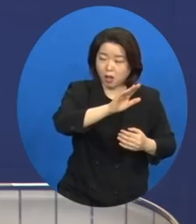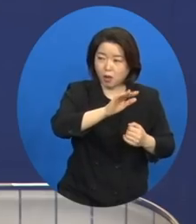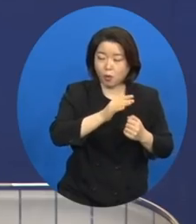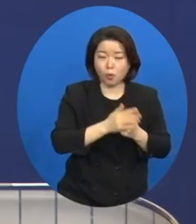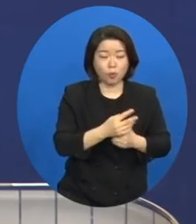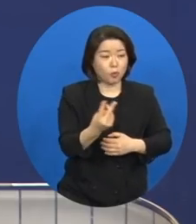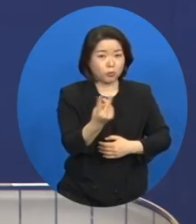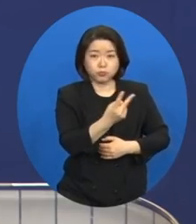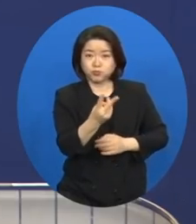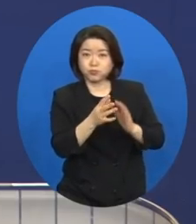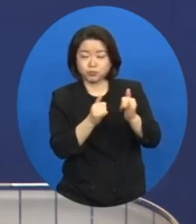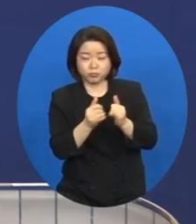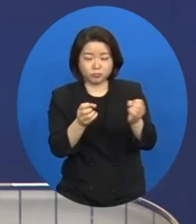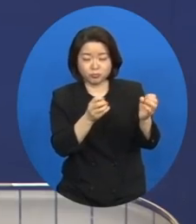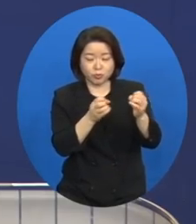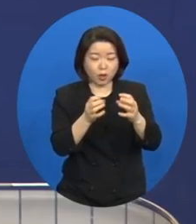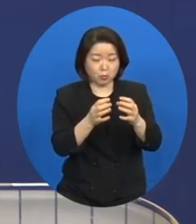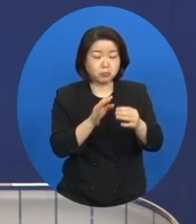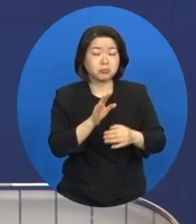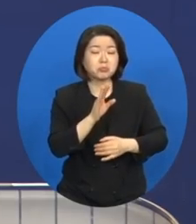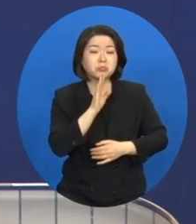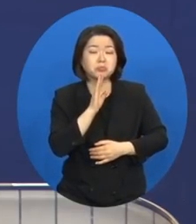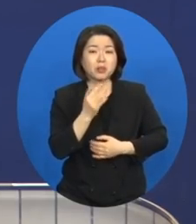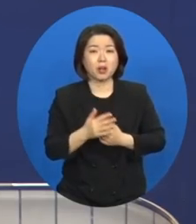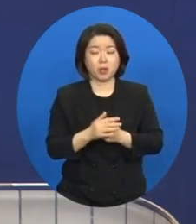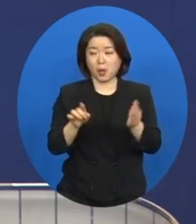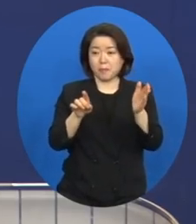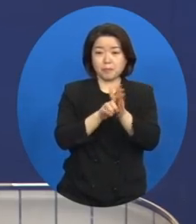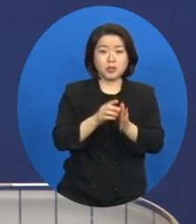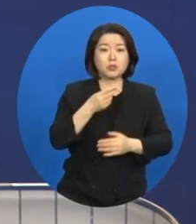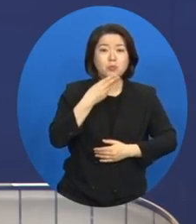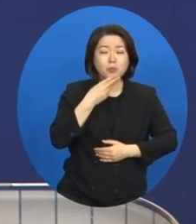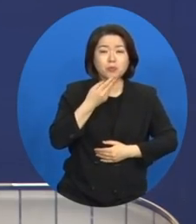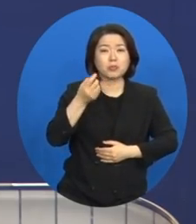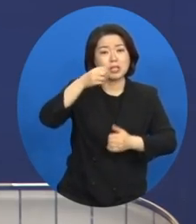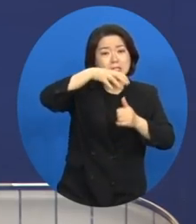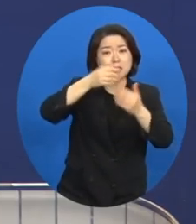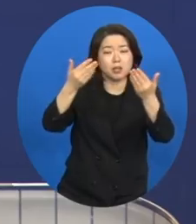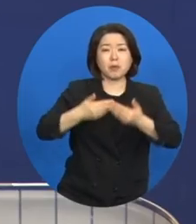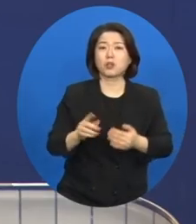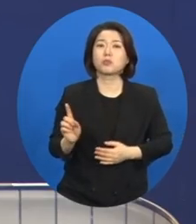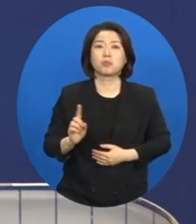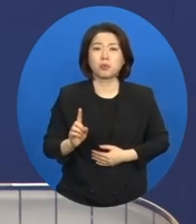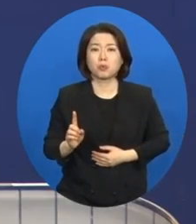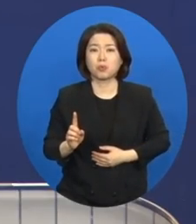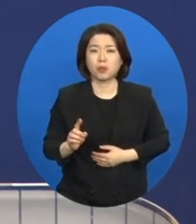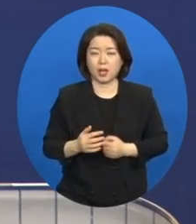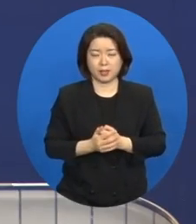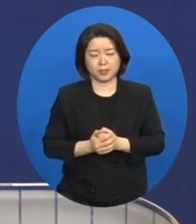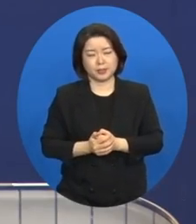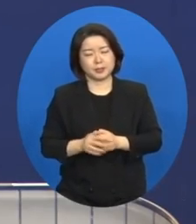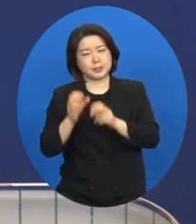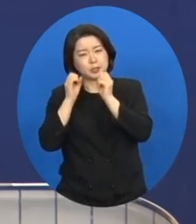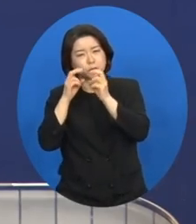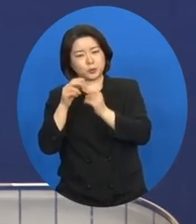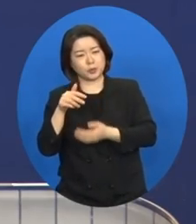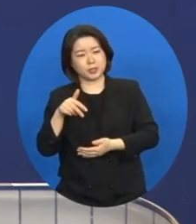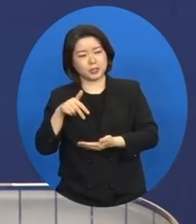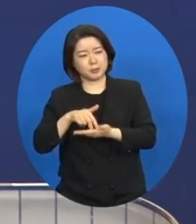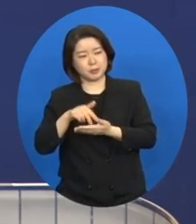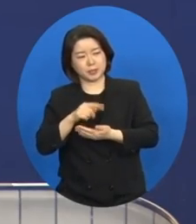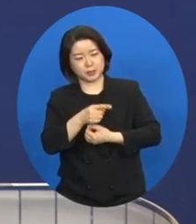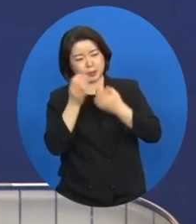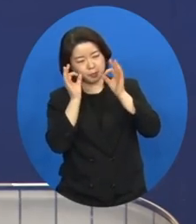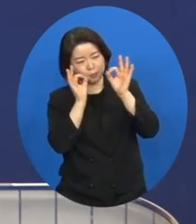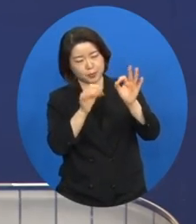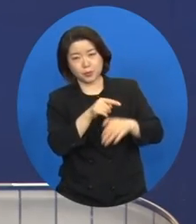말도 일리가 있어요. 믿음이 없는데 세례를 받은 게 무슨 소용입니까? 그러니까 이 선교사님이 가만 듣더니 그